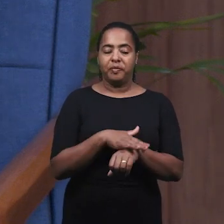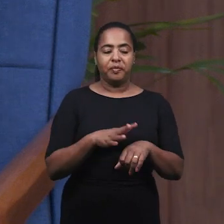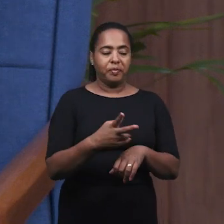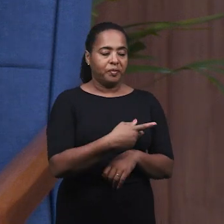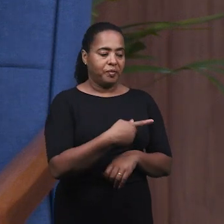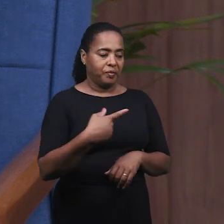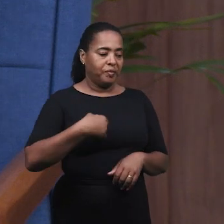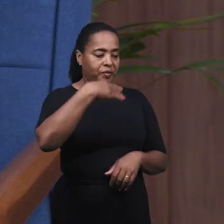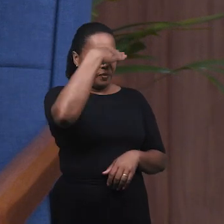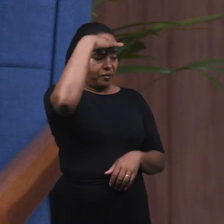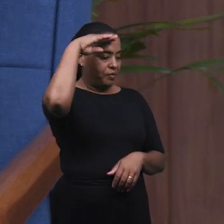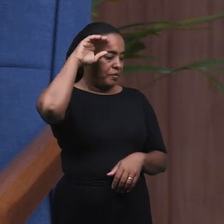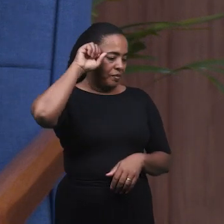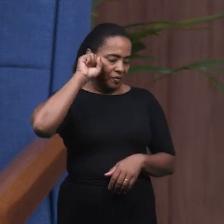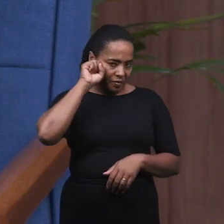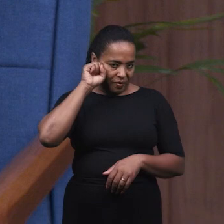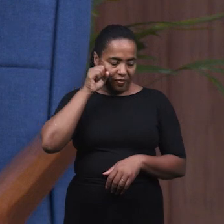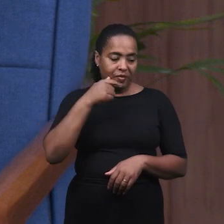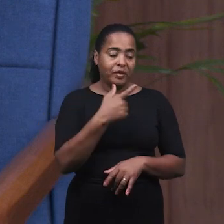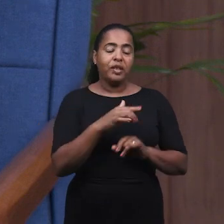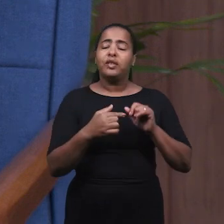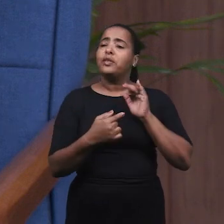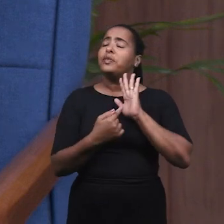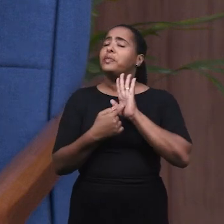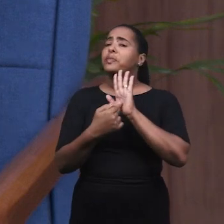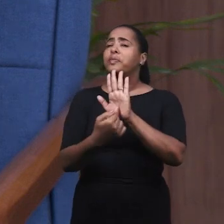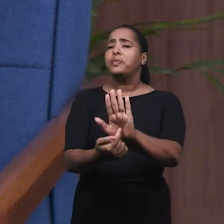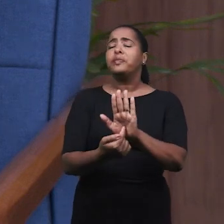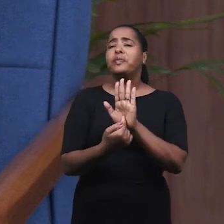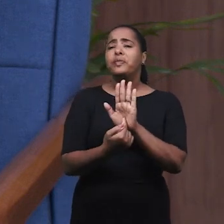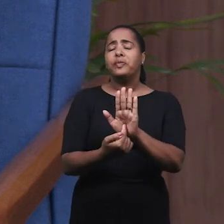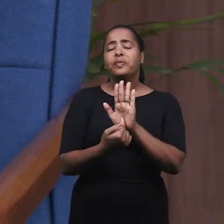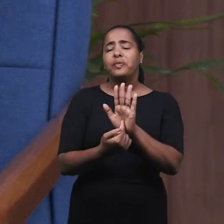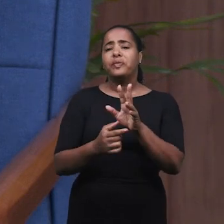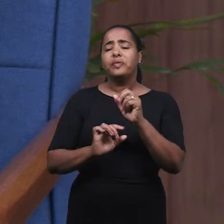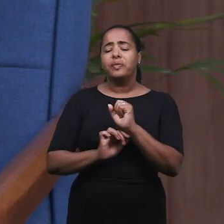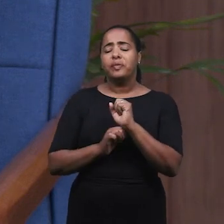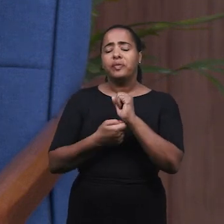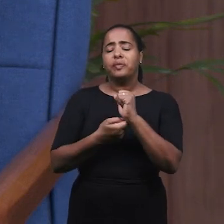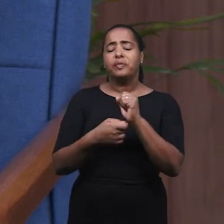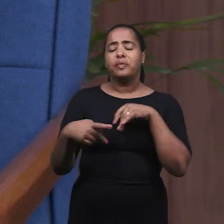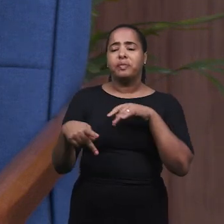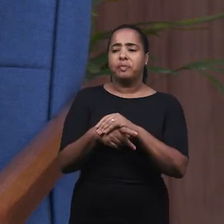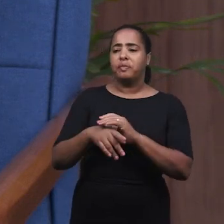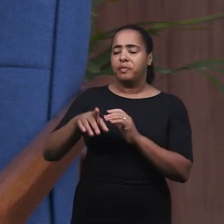Je vais commencer à parler au pasteur Serge Souza sur les mystères de Dieu.